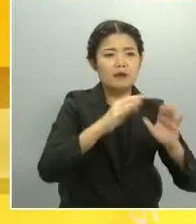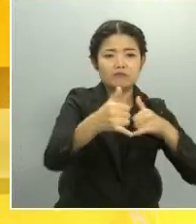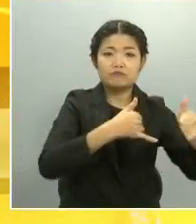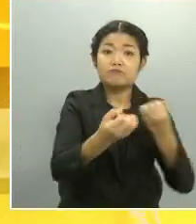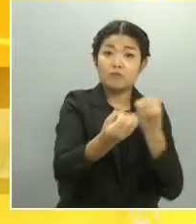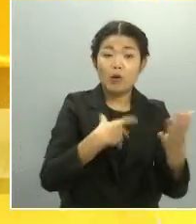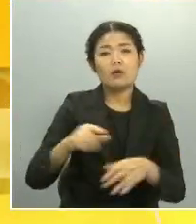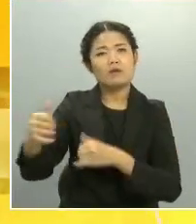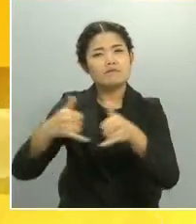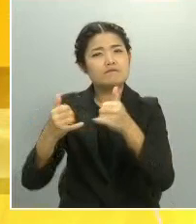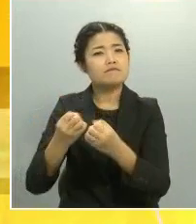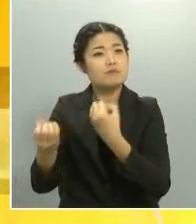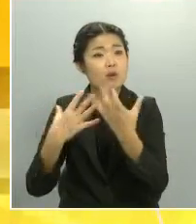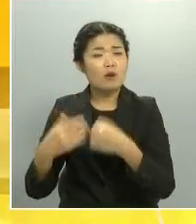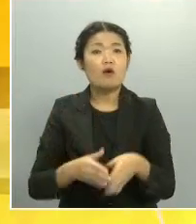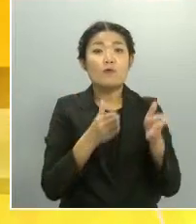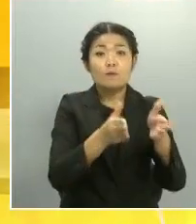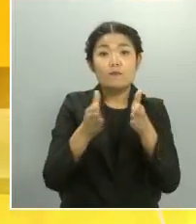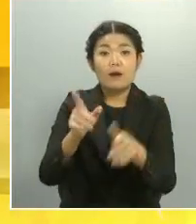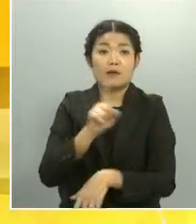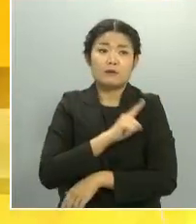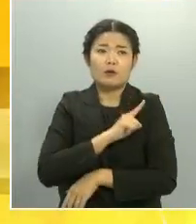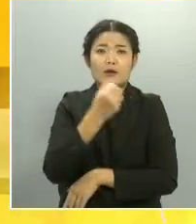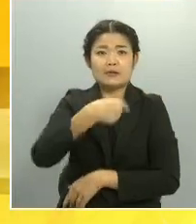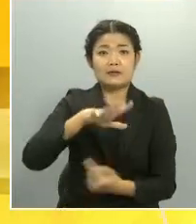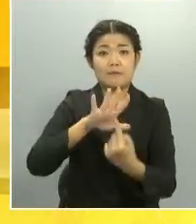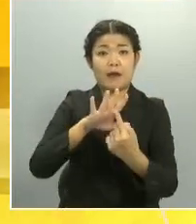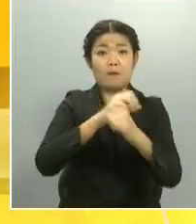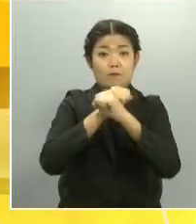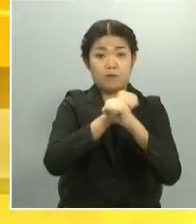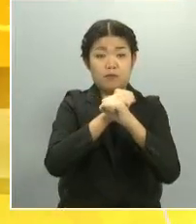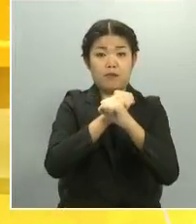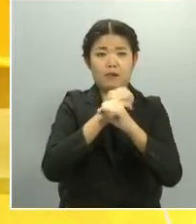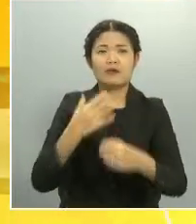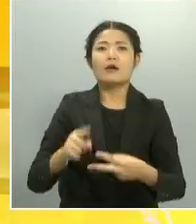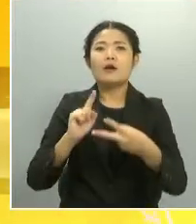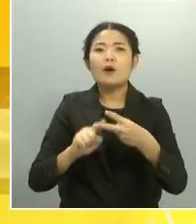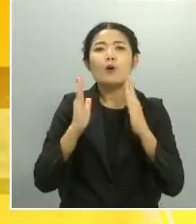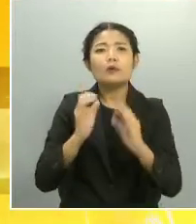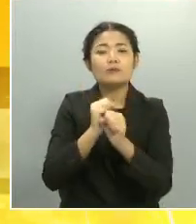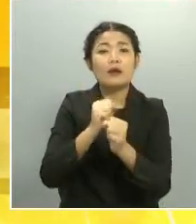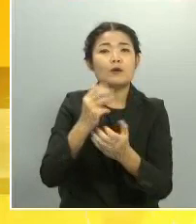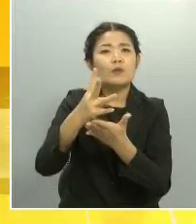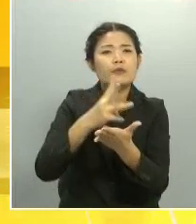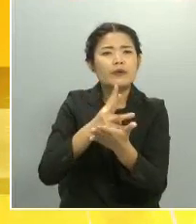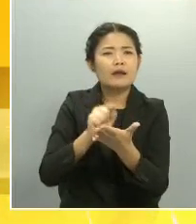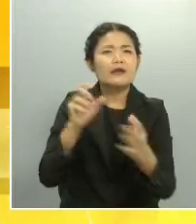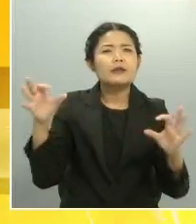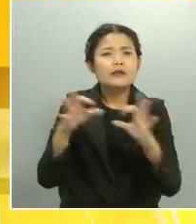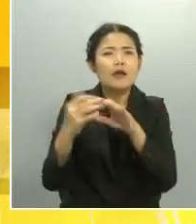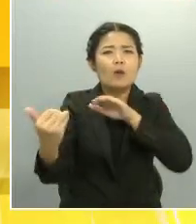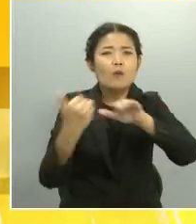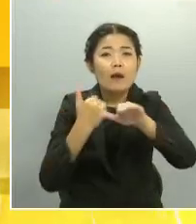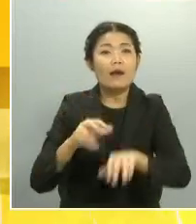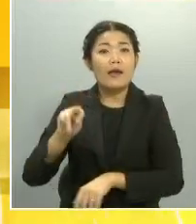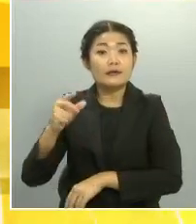แล้วอ่ะนะคะเชิญหน่วยงานที่เกี่ยวข้องอย่างสภาคุ้มครองผู้บริโภคนักวิชาการที่เกี่ยวข้องกับระบบขนส่งสาธารณะหรือ NGO